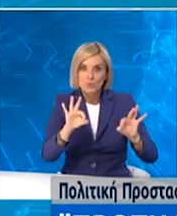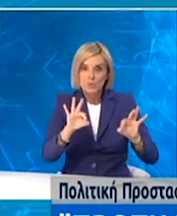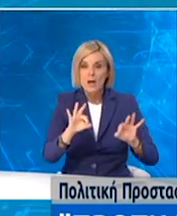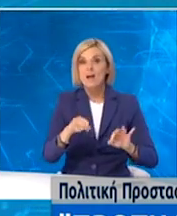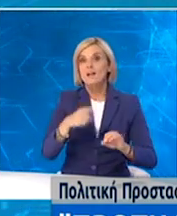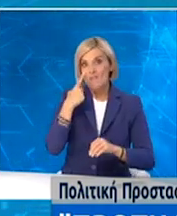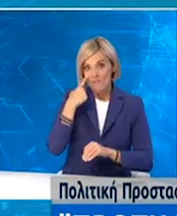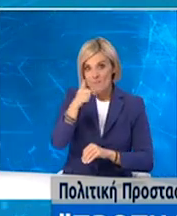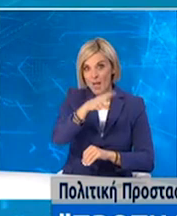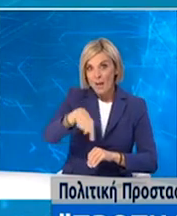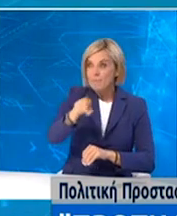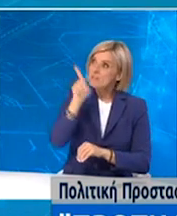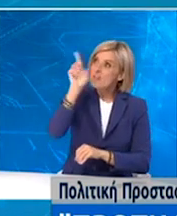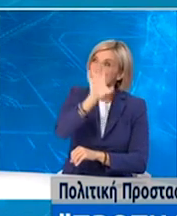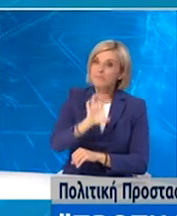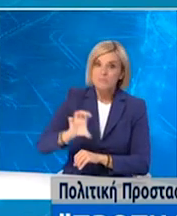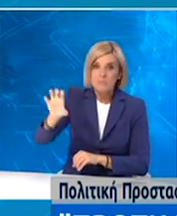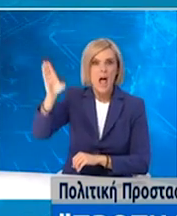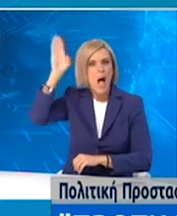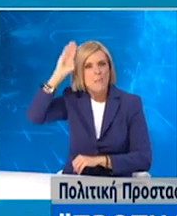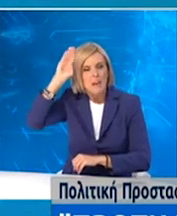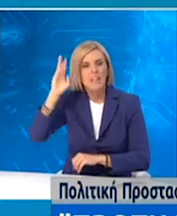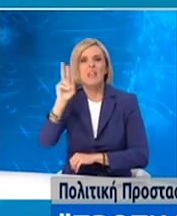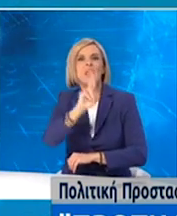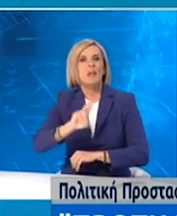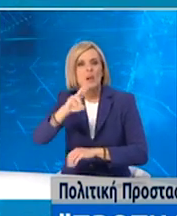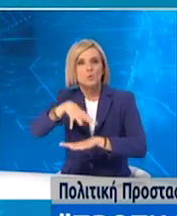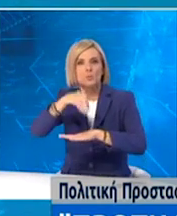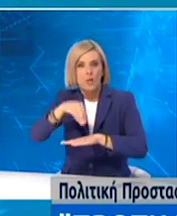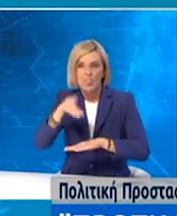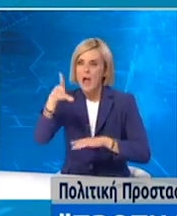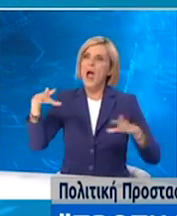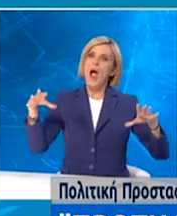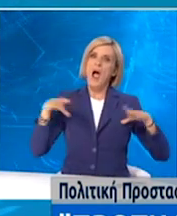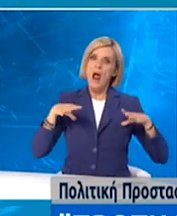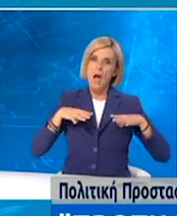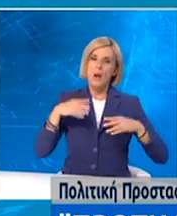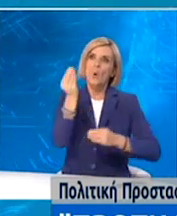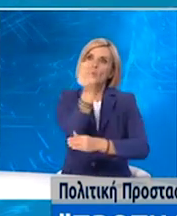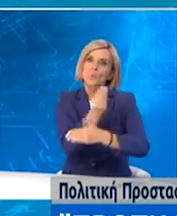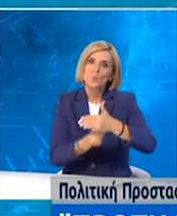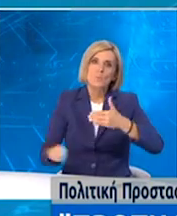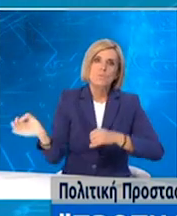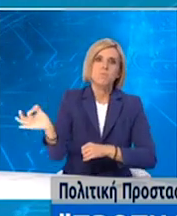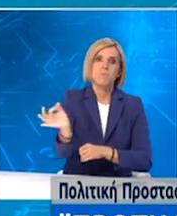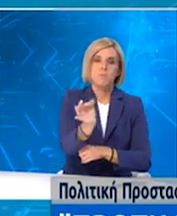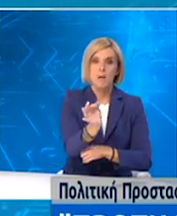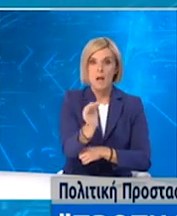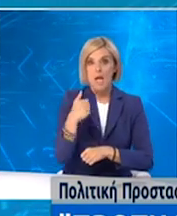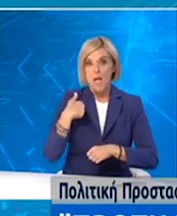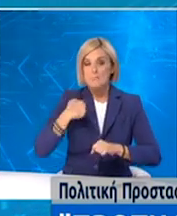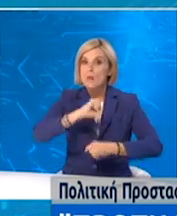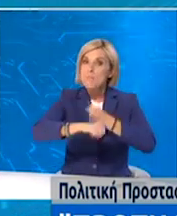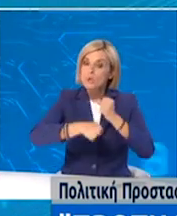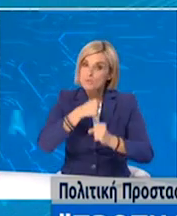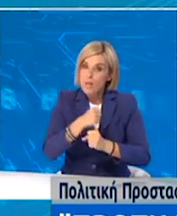χαλάρωσαν, επαναπαυόμενες στην αρχική επιτυχία τους, το πλήρωσαν ακριβά. Για να μην βρεθούμε αντιμέτωποι με ένα πιθανό δεύτερο κύμα, αυτά τα